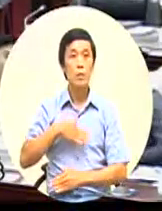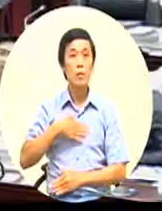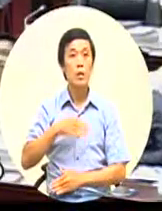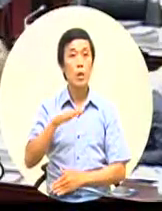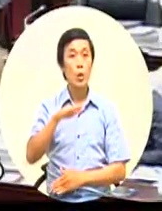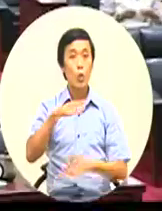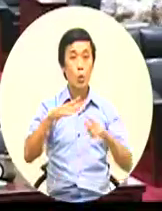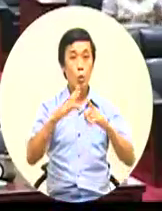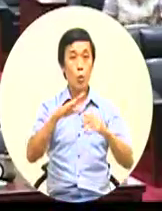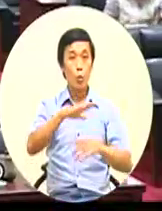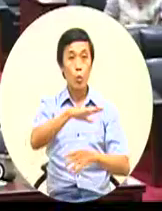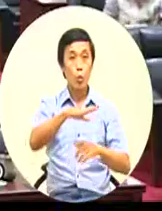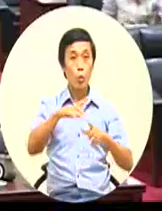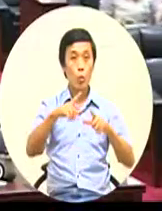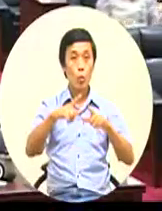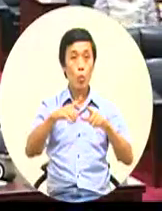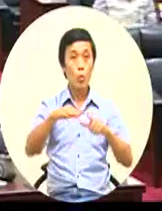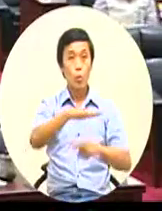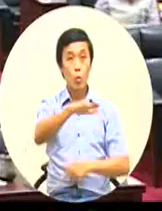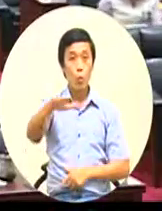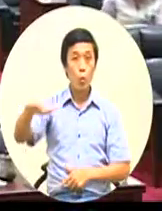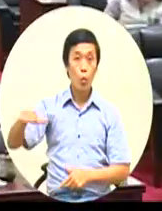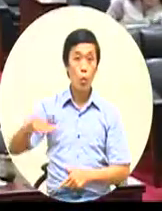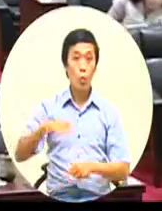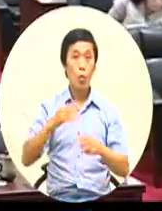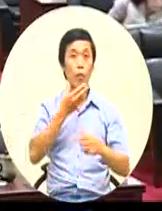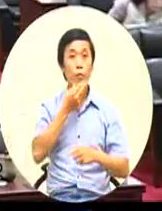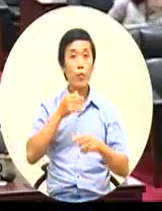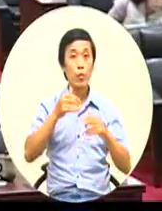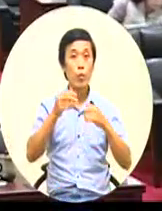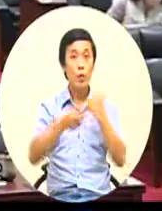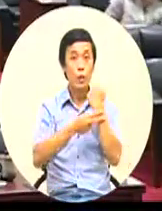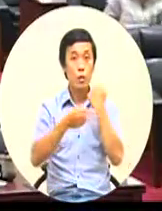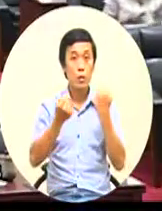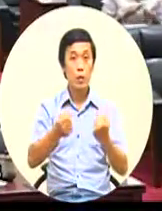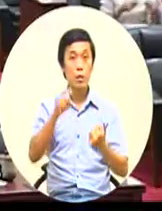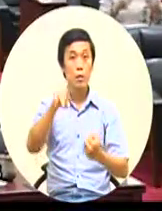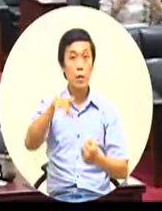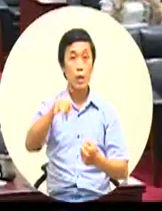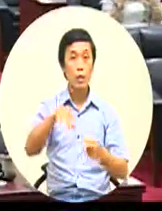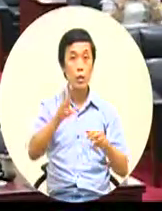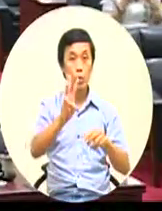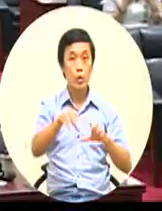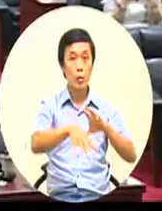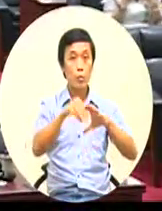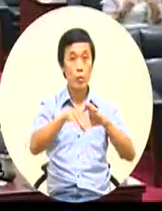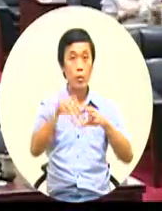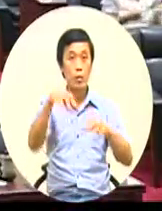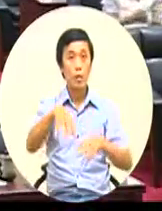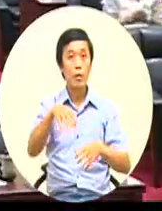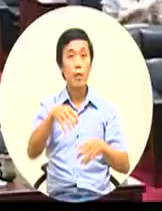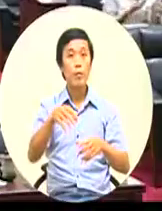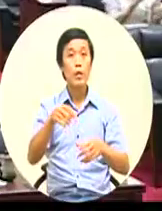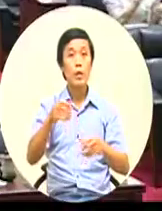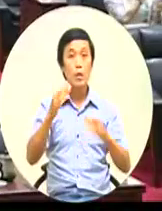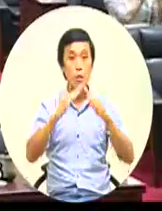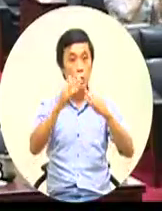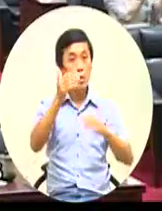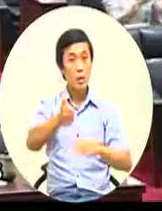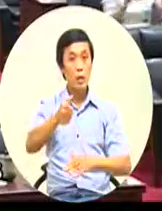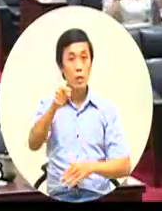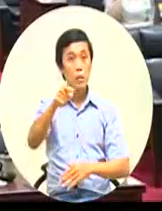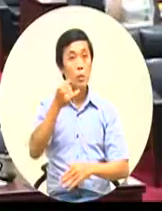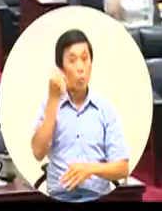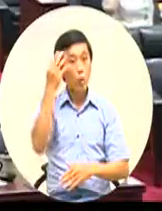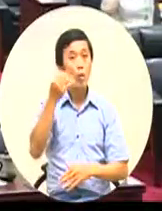长有提到说，在哪里要做抽水站？广湖里市长是忘了没有提到。广湖